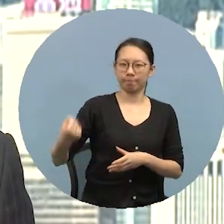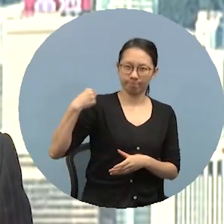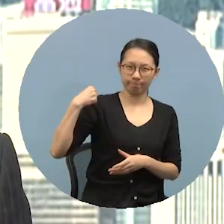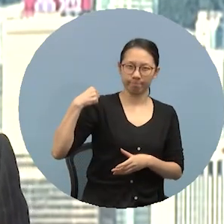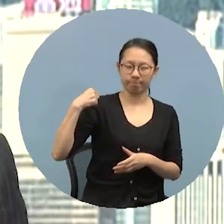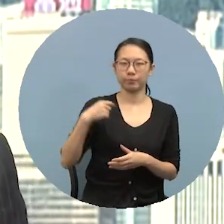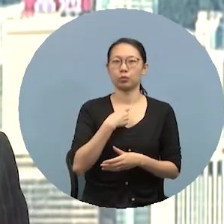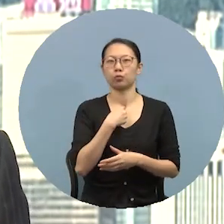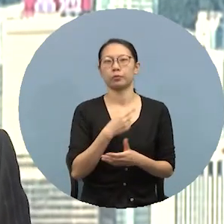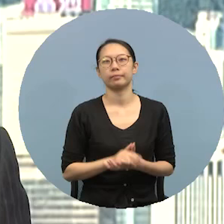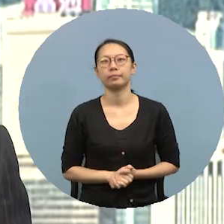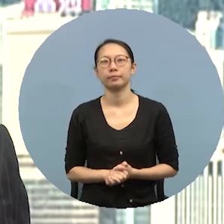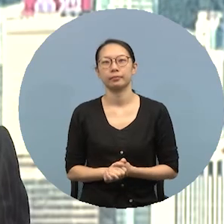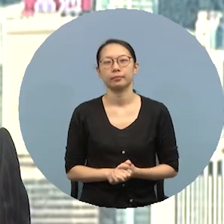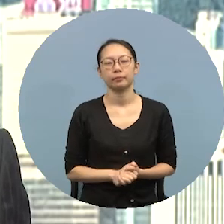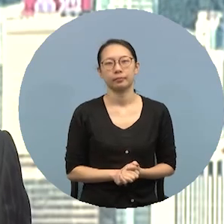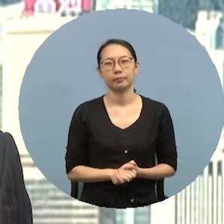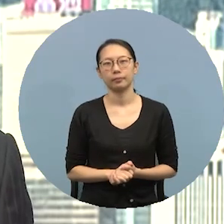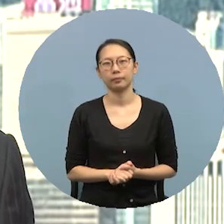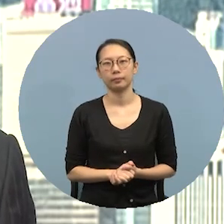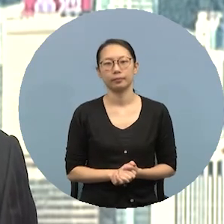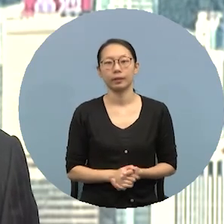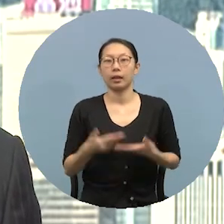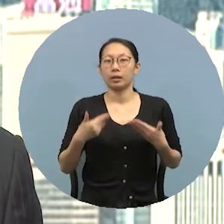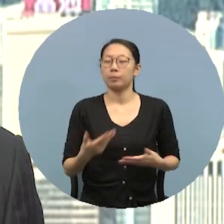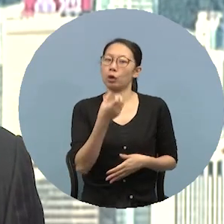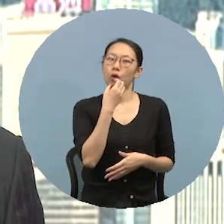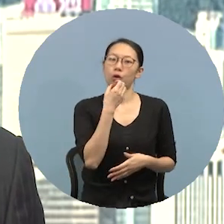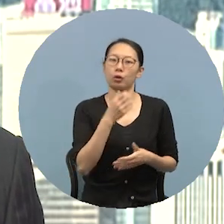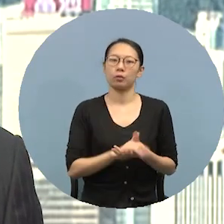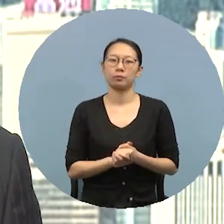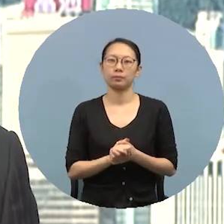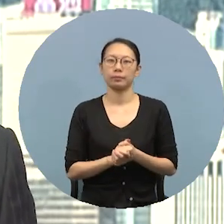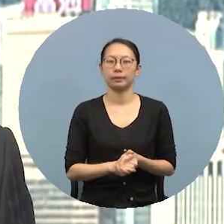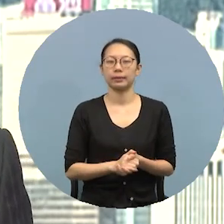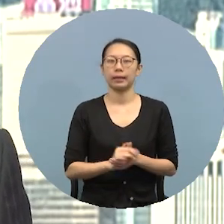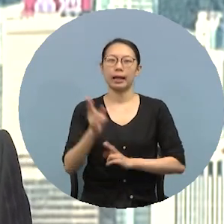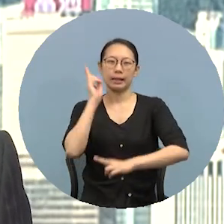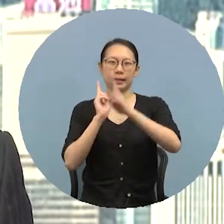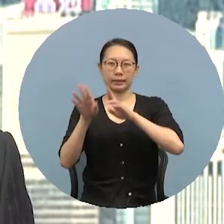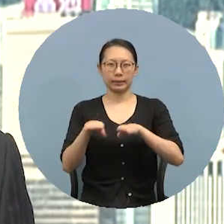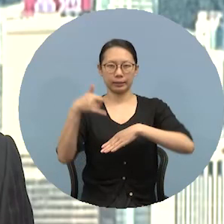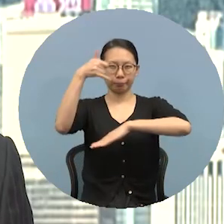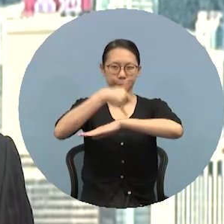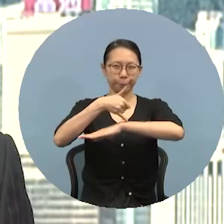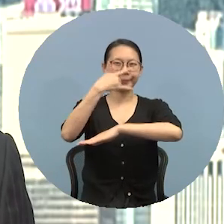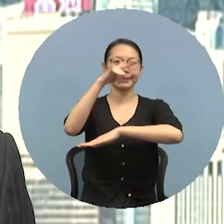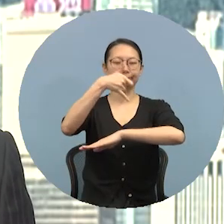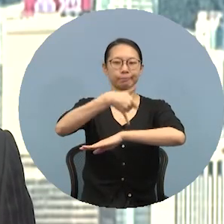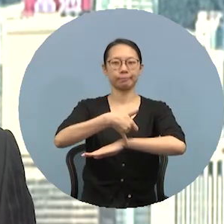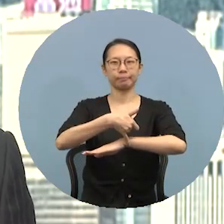為。今日的香港站在新的歷史起點，亦都是我們聚焦發